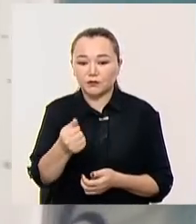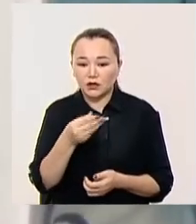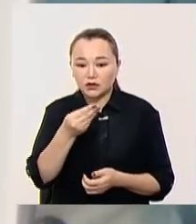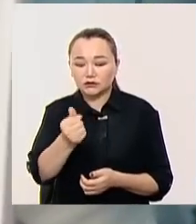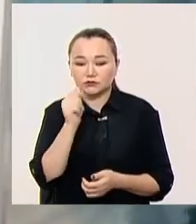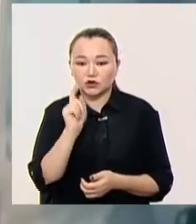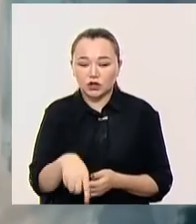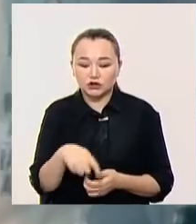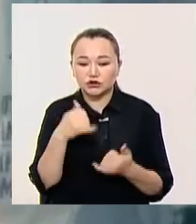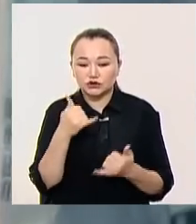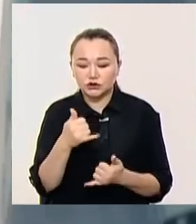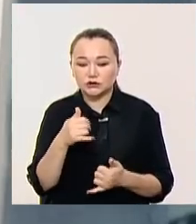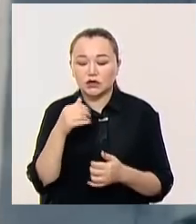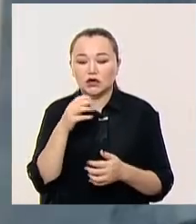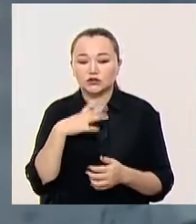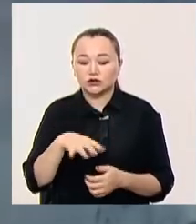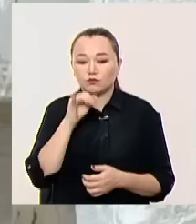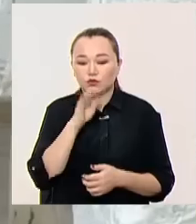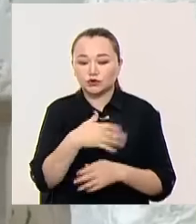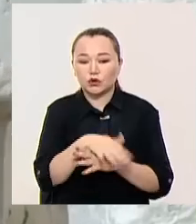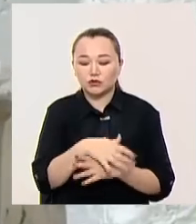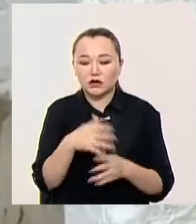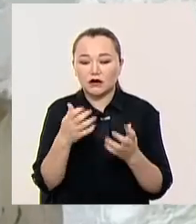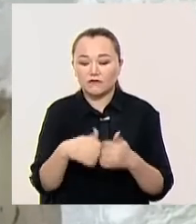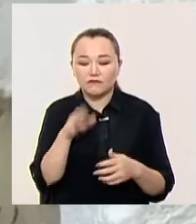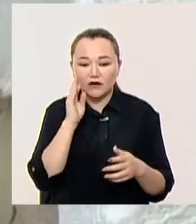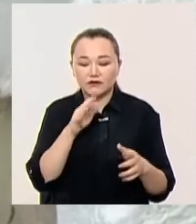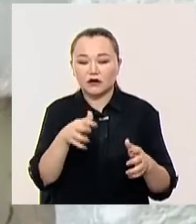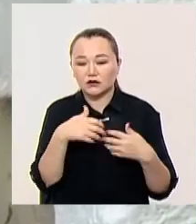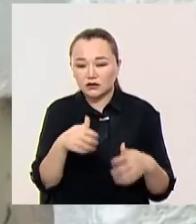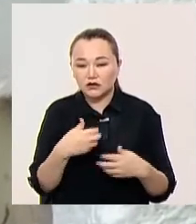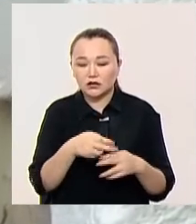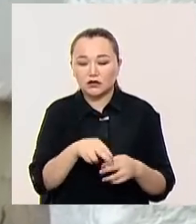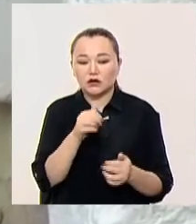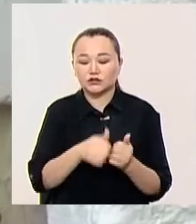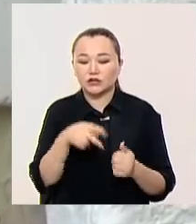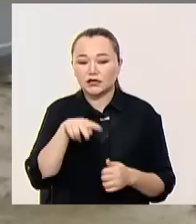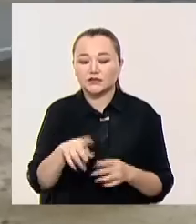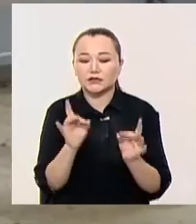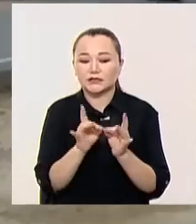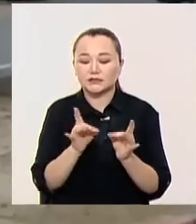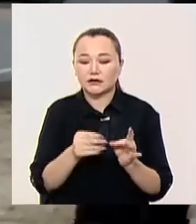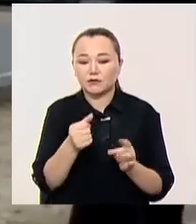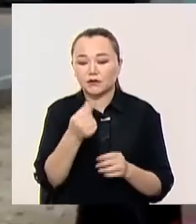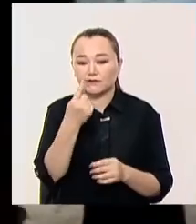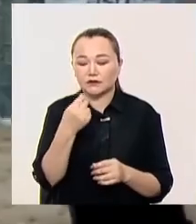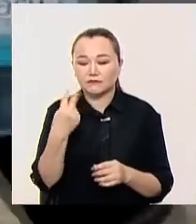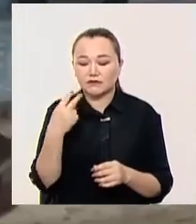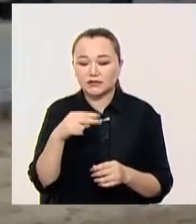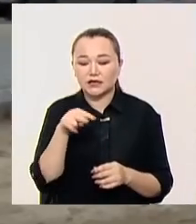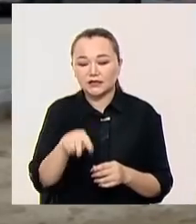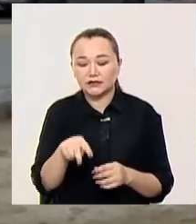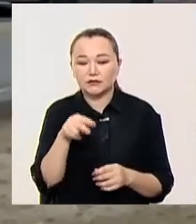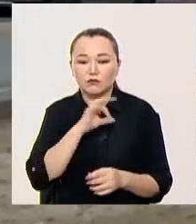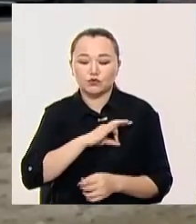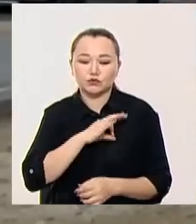ашулы. Қазір амалы құрыған келінше көшедегі автоматтардан су тасып жүр. Оның әр литріне 10 теңге төлеп күніне 20 литрін тұтынады